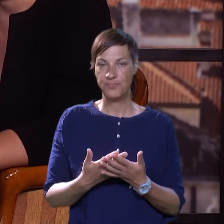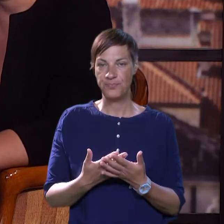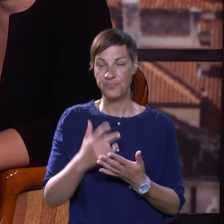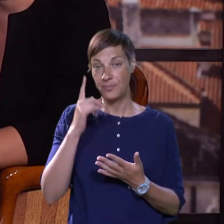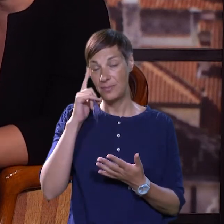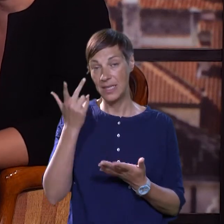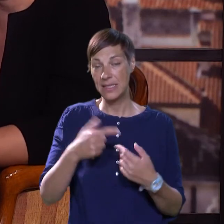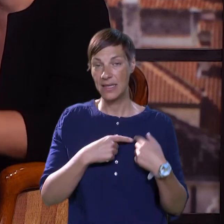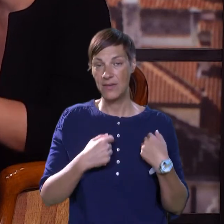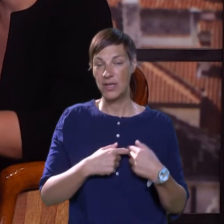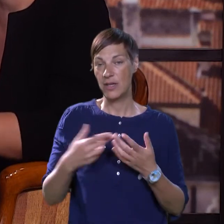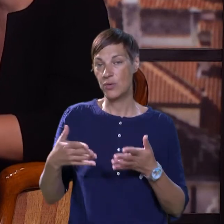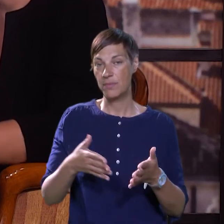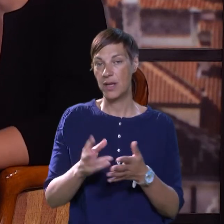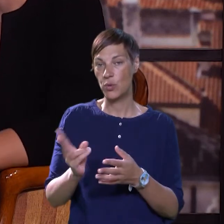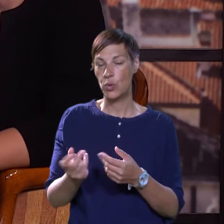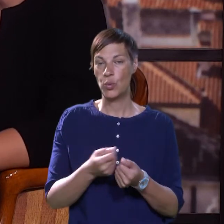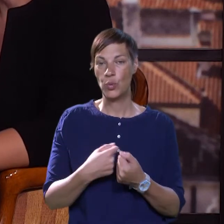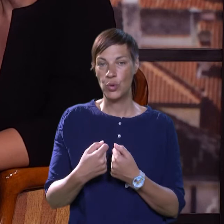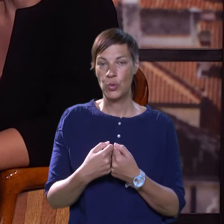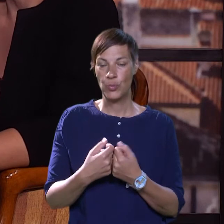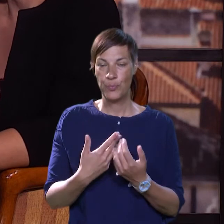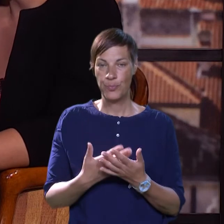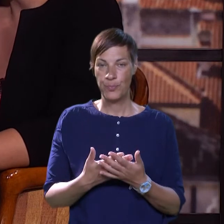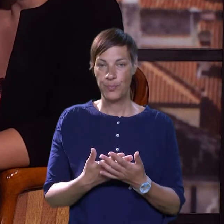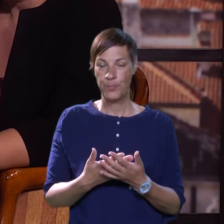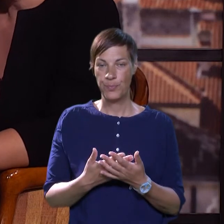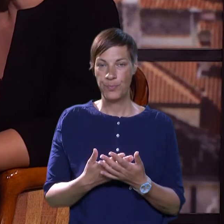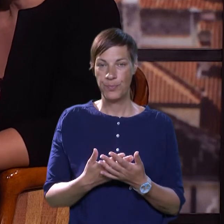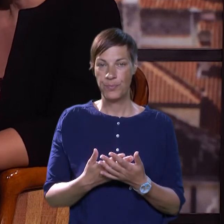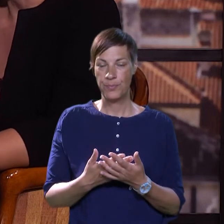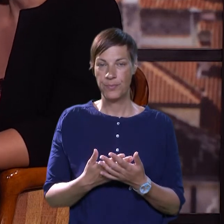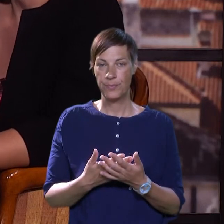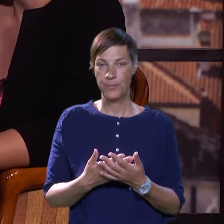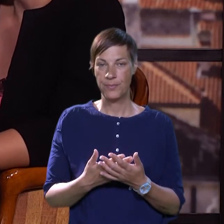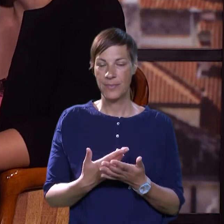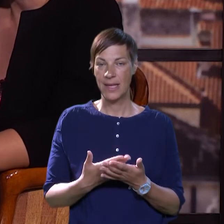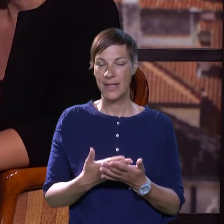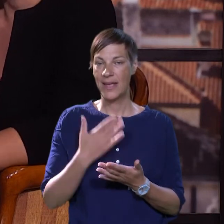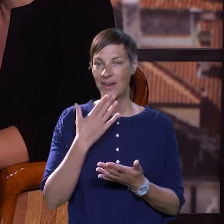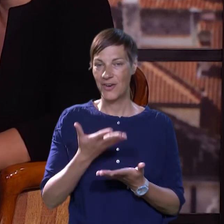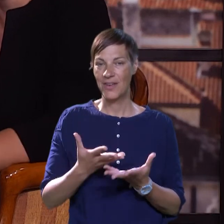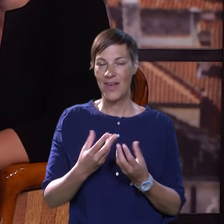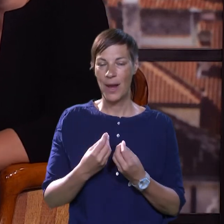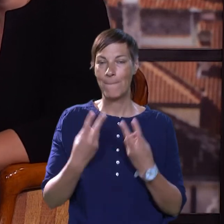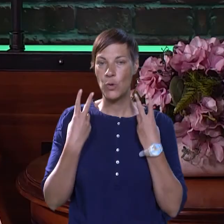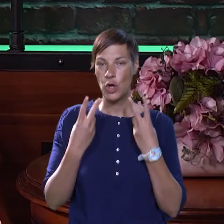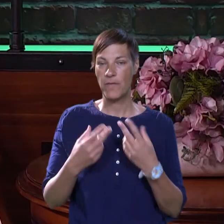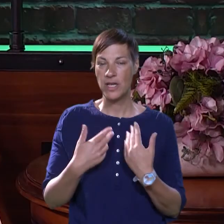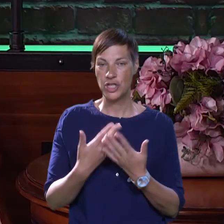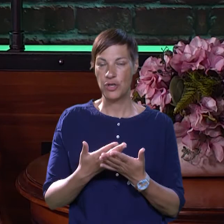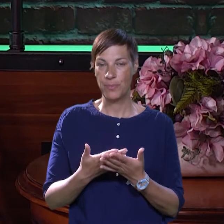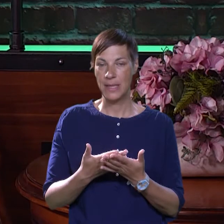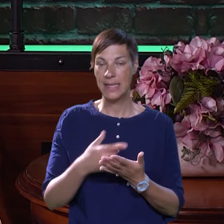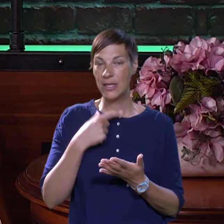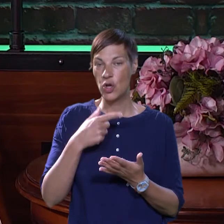mm-hmm, znate nekad i volonter usmjeriti u neku drugu organizaciju, udrugu. Evo. Tako je. Hvala puno. Dakle, važno mi je da